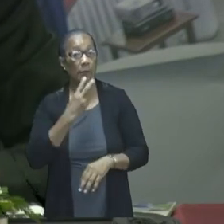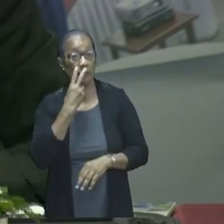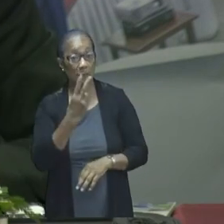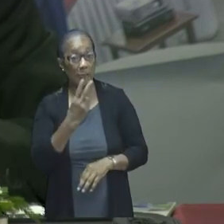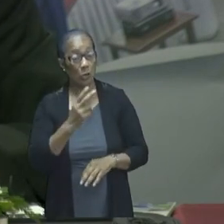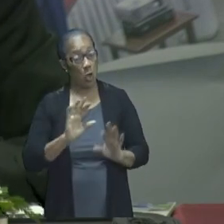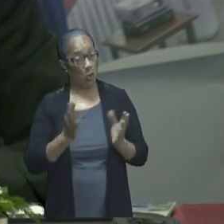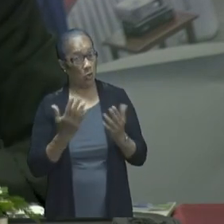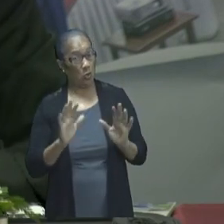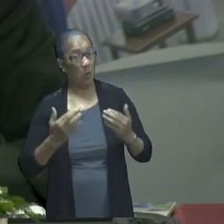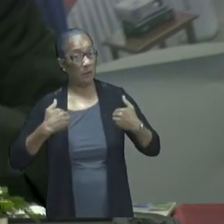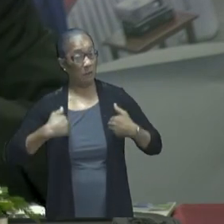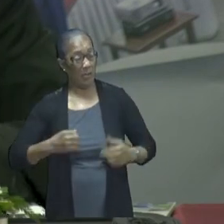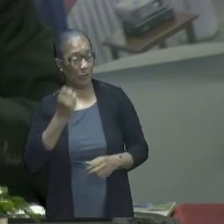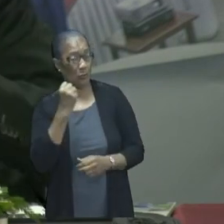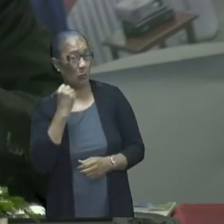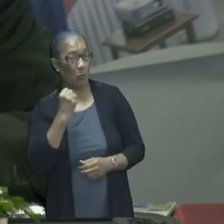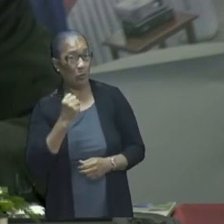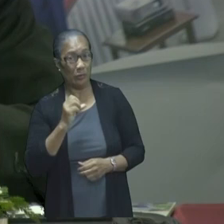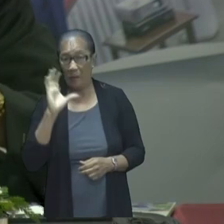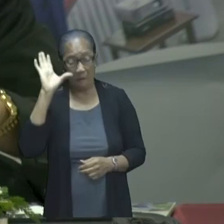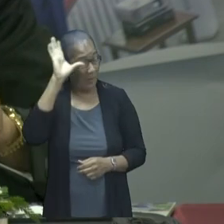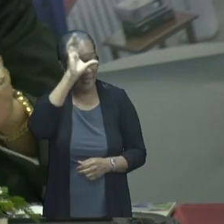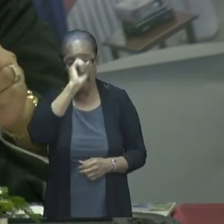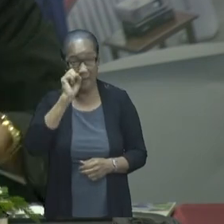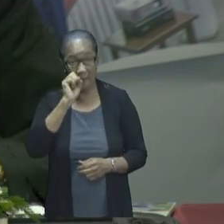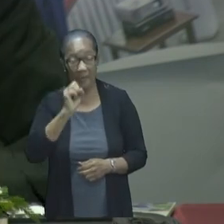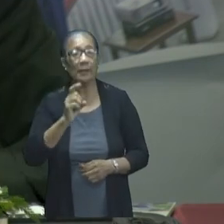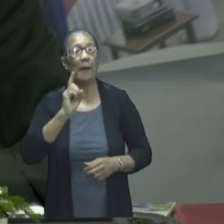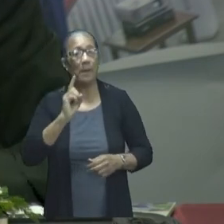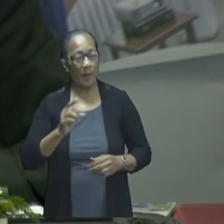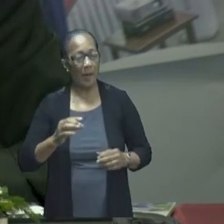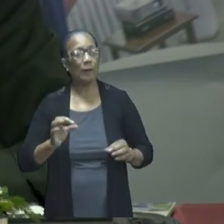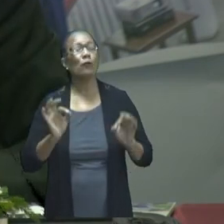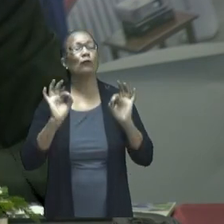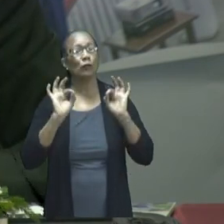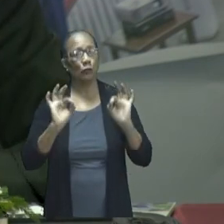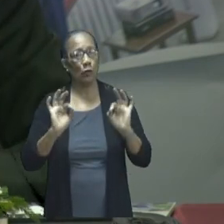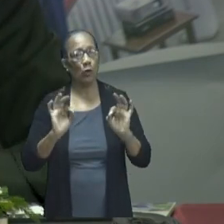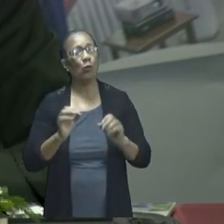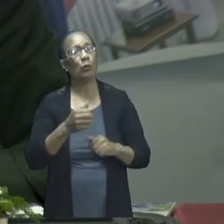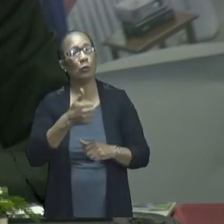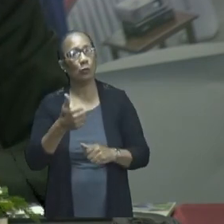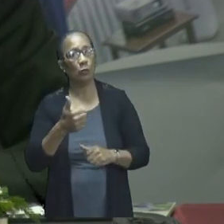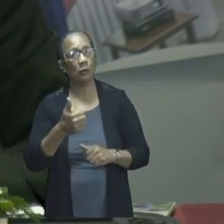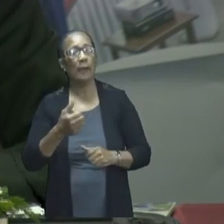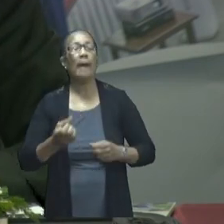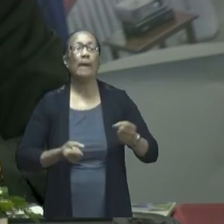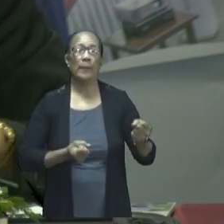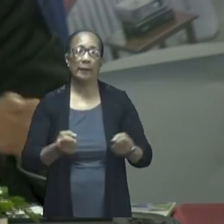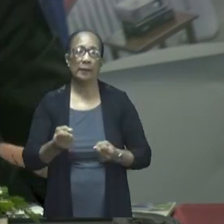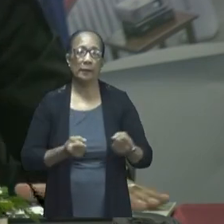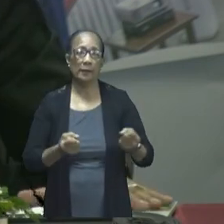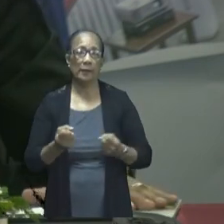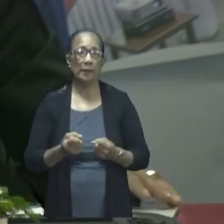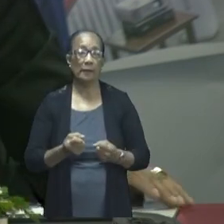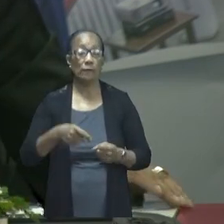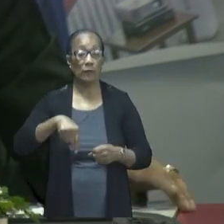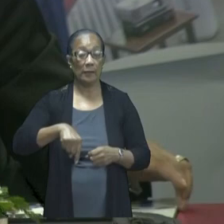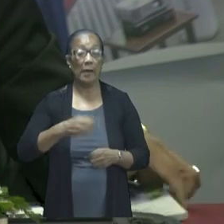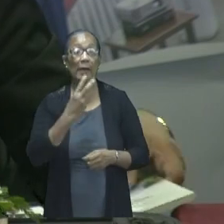soms onbegrip soms maar toch dat vertrouwen het komt wel goed bij de regering en vandaag gaat u